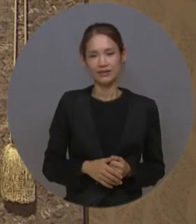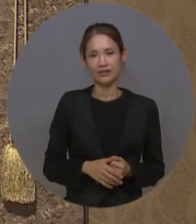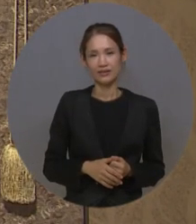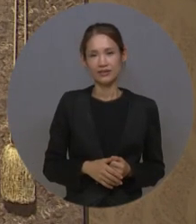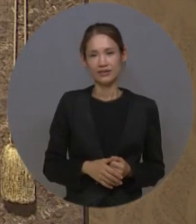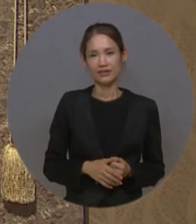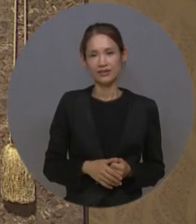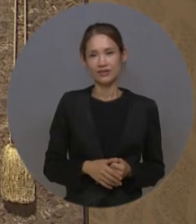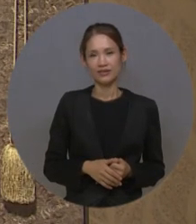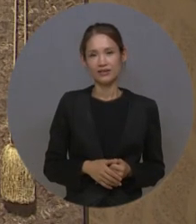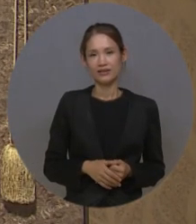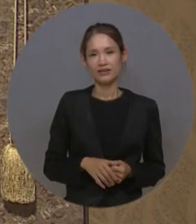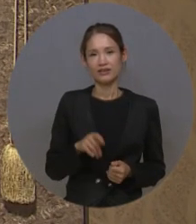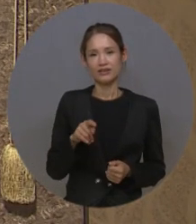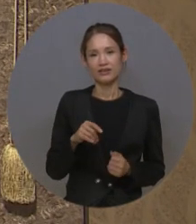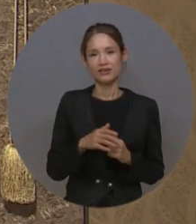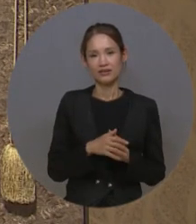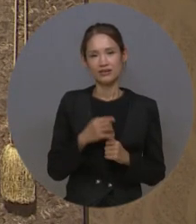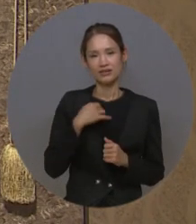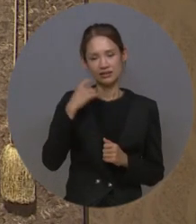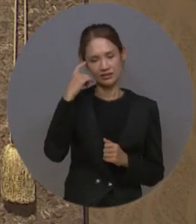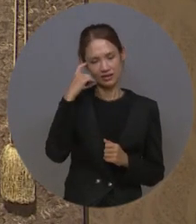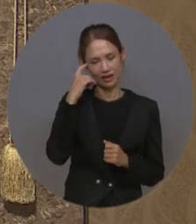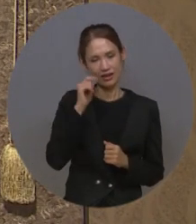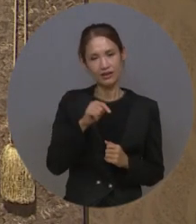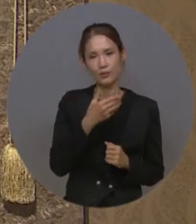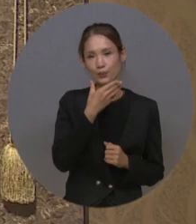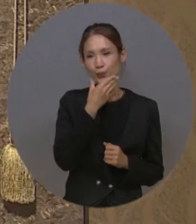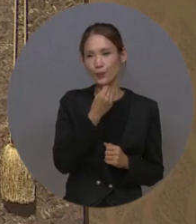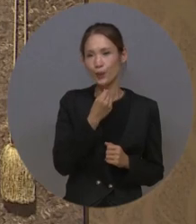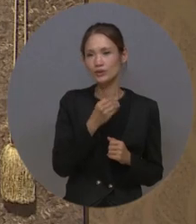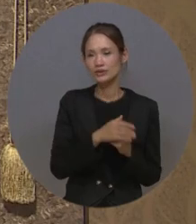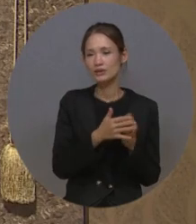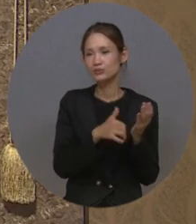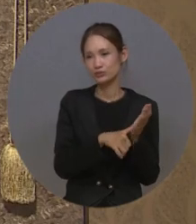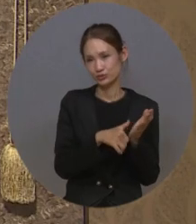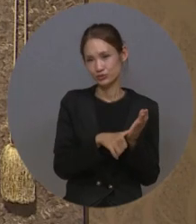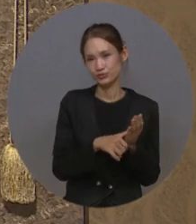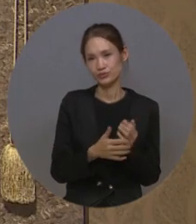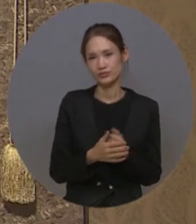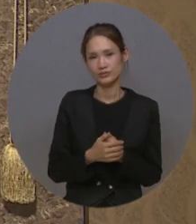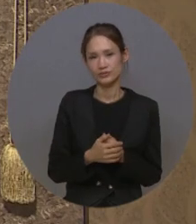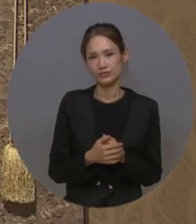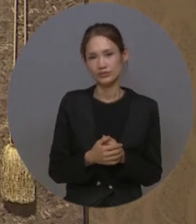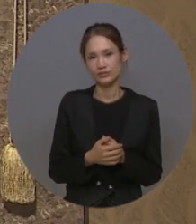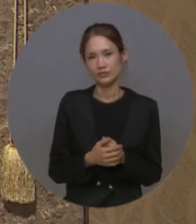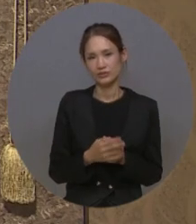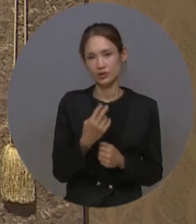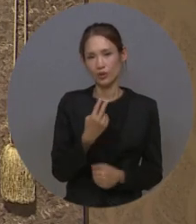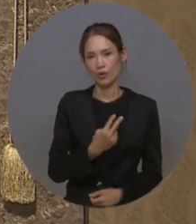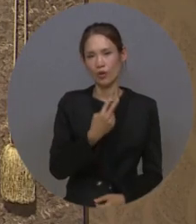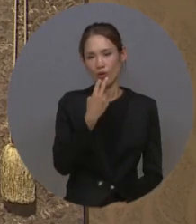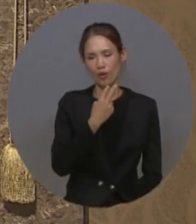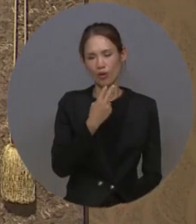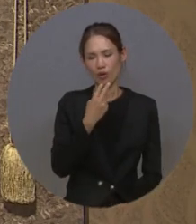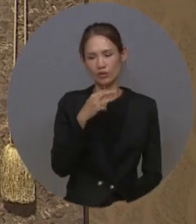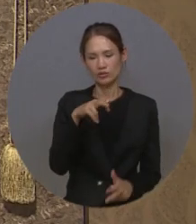되네요. 그리고 저는 생각에 이게 복지용품 사실 숨못 쉬는 것도 큰 장애잖아요.